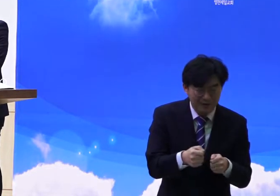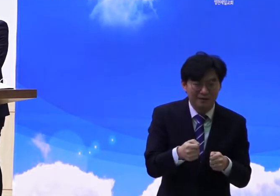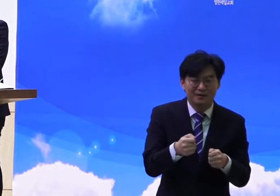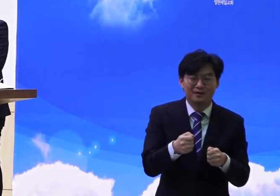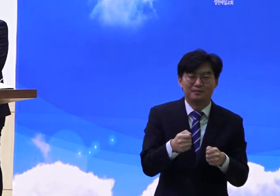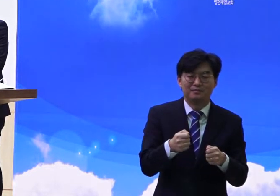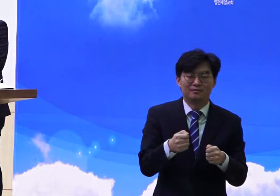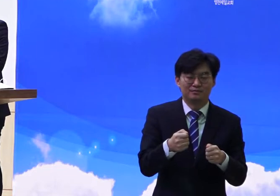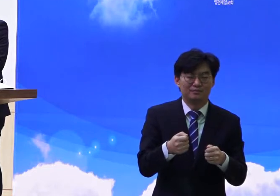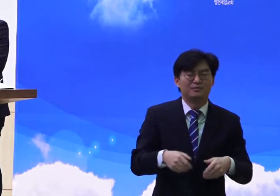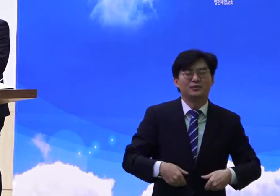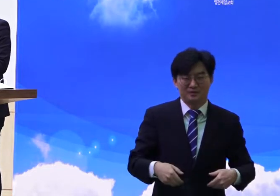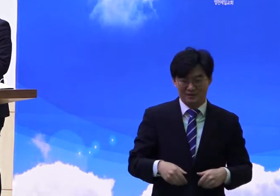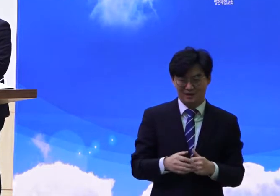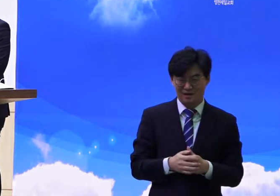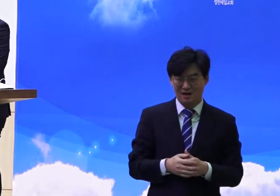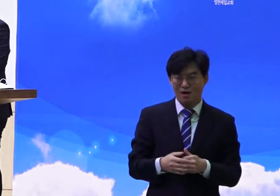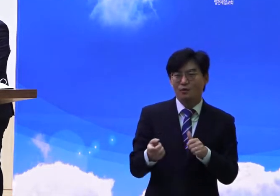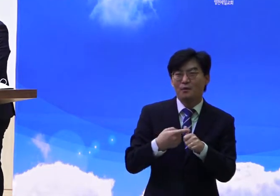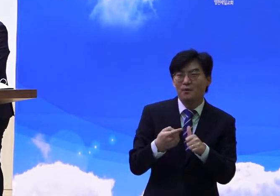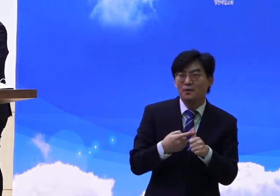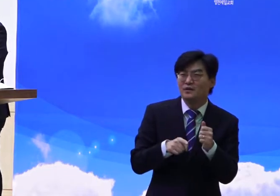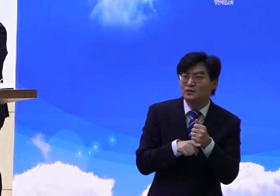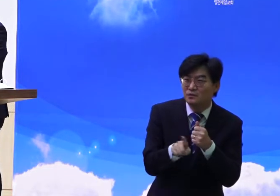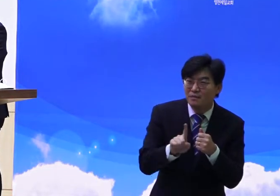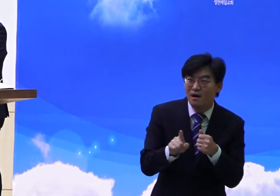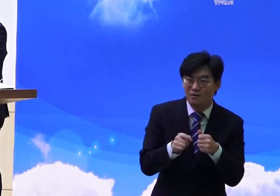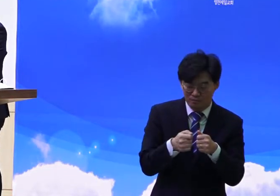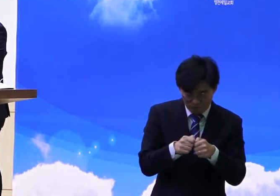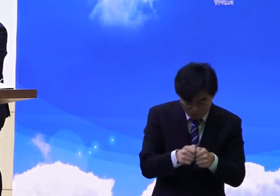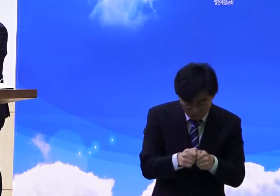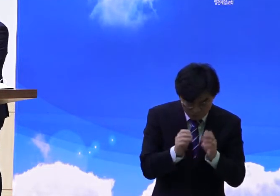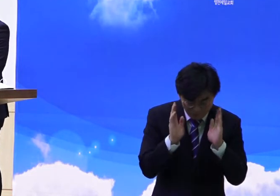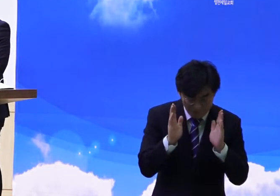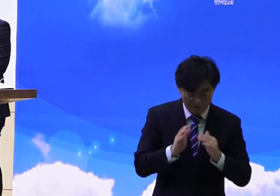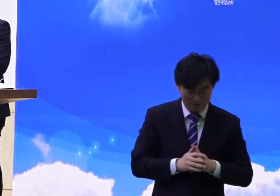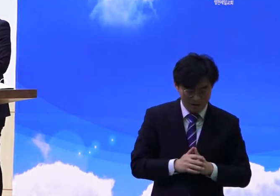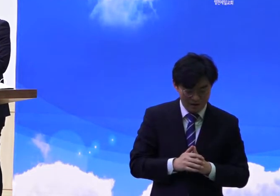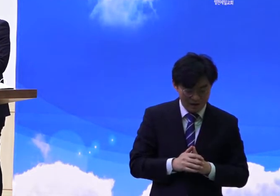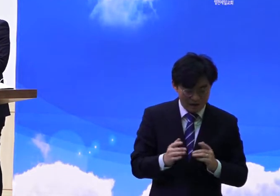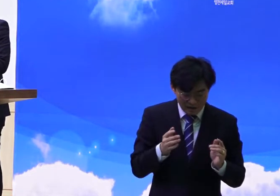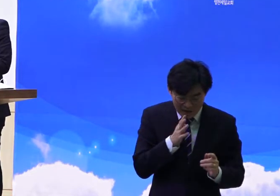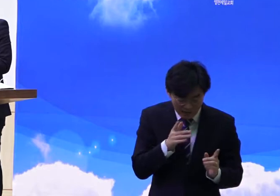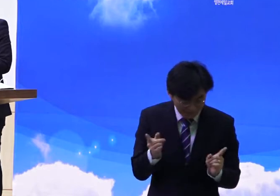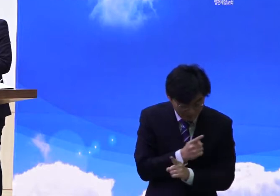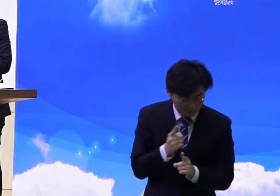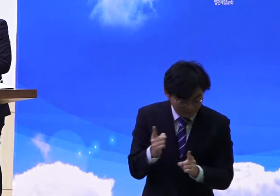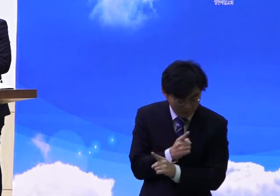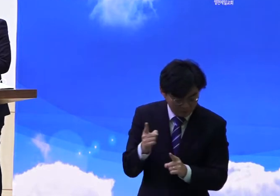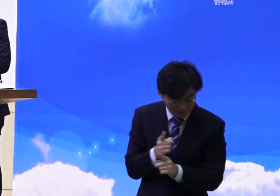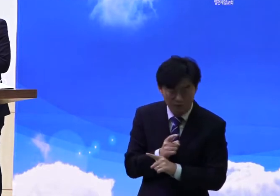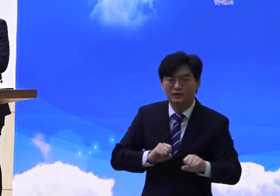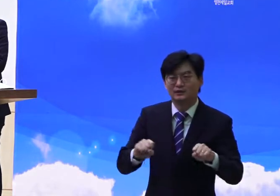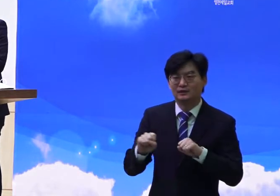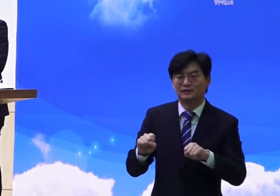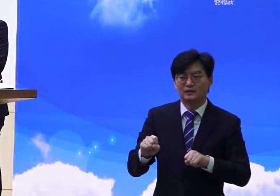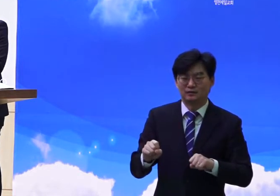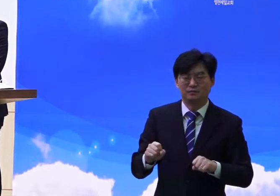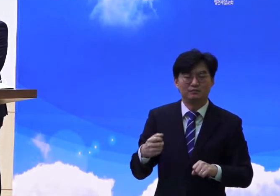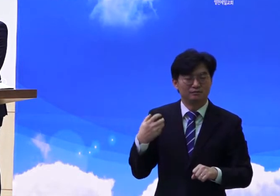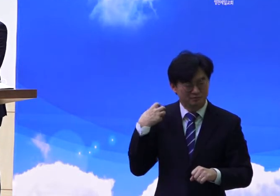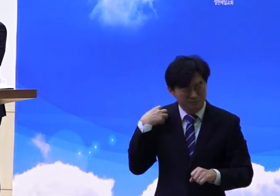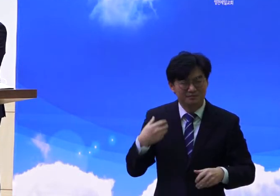찾아내고 그에 대한 합당한 대응책을 마련할 수 있겠죠. 그래서 하나하나 이제 또 그것을 시도해 가는 겁니다. 근데 이런